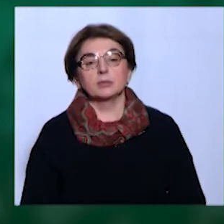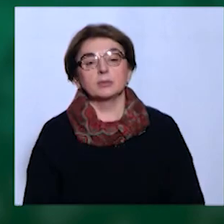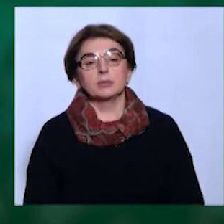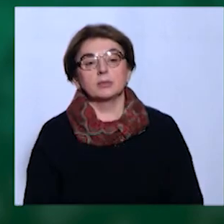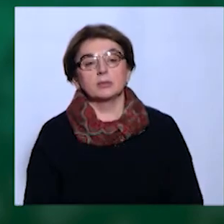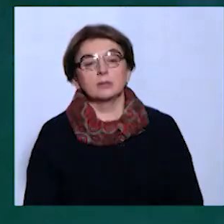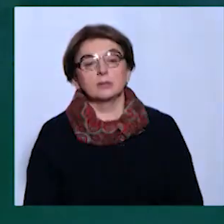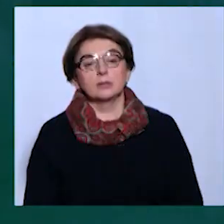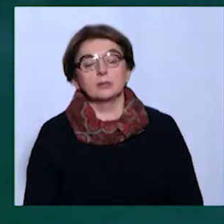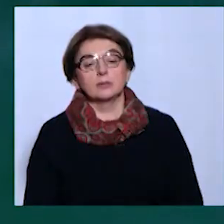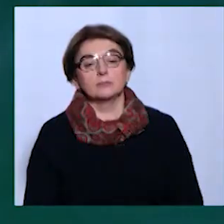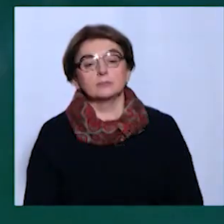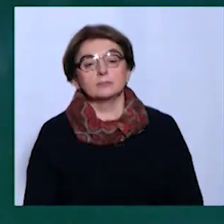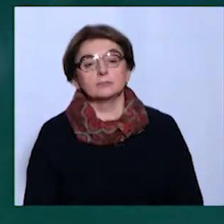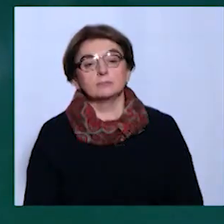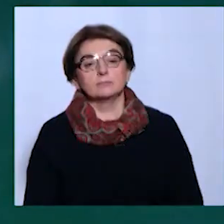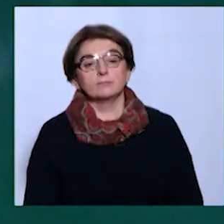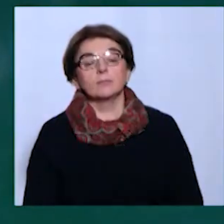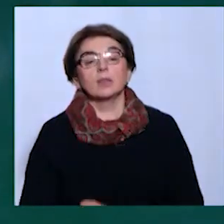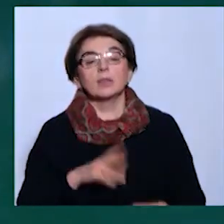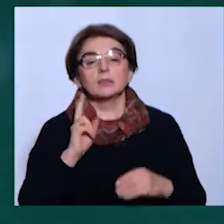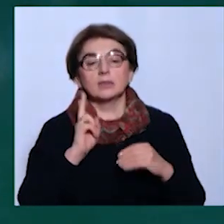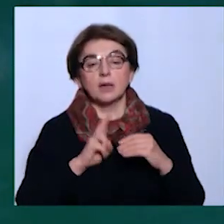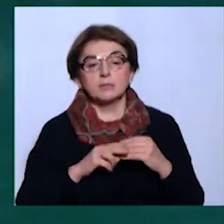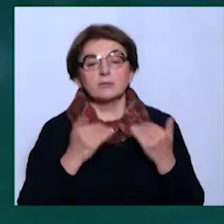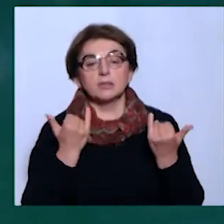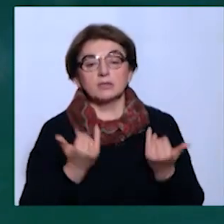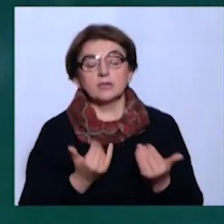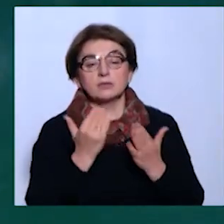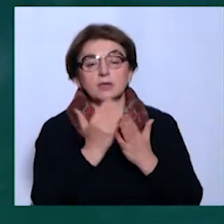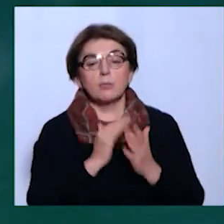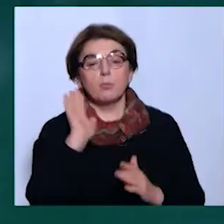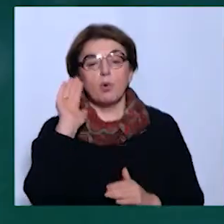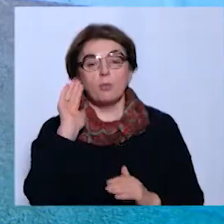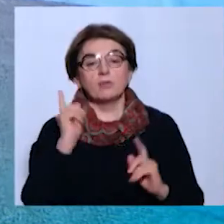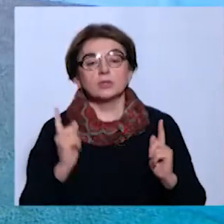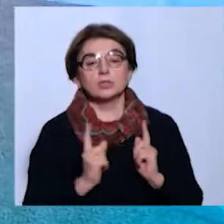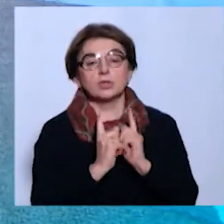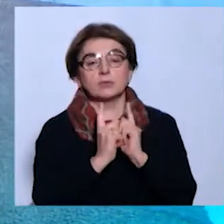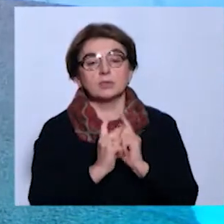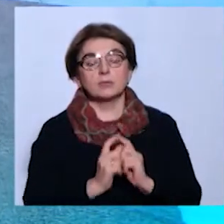დასრულდა დღევანდელი გაკვეთილი. მომავალ შეხვედრამდე.